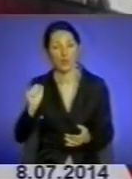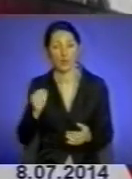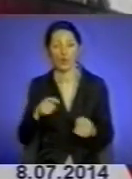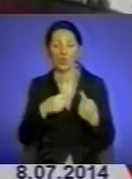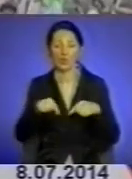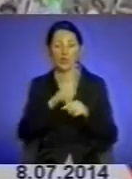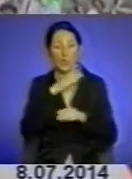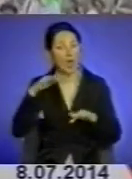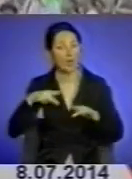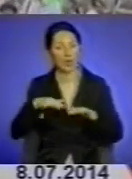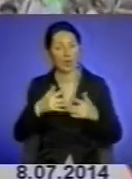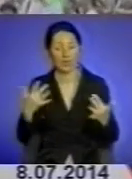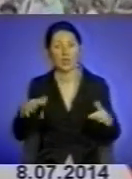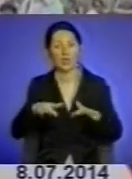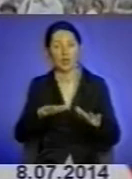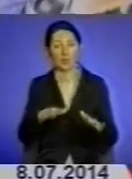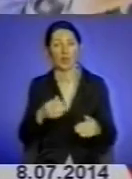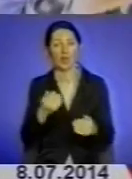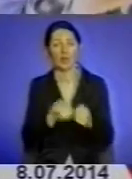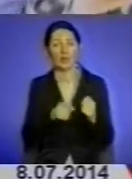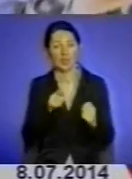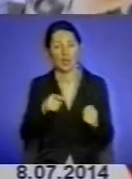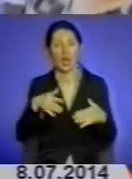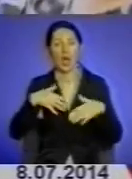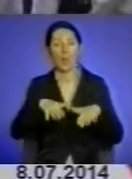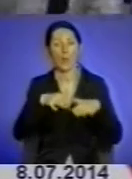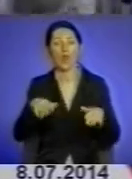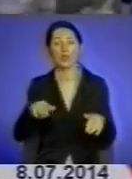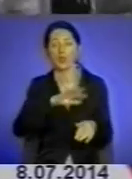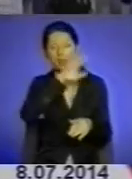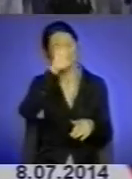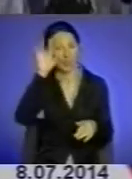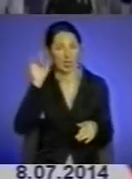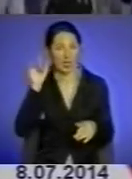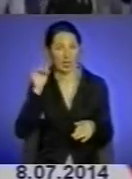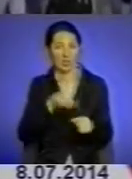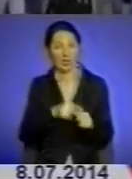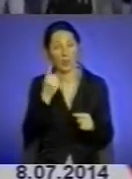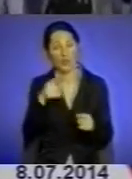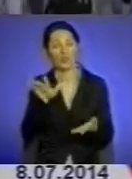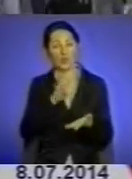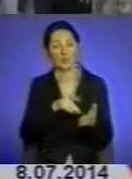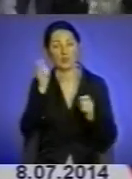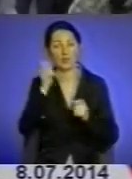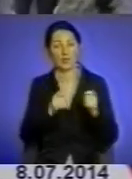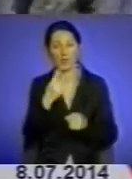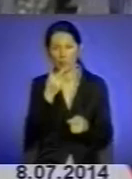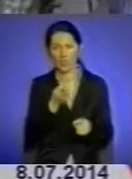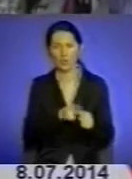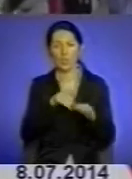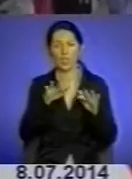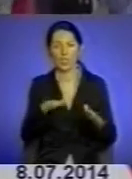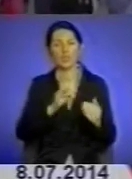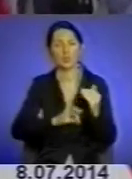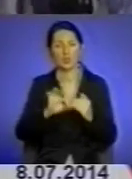заходів, серед яких парад наречених. Це перший у місті фестиваль. Ми бачимо, які дії проходять на сході, наскільки нам